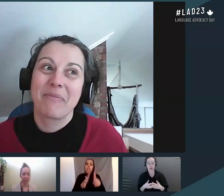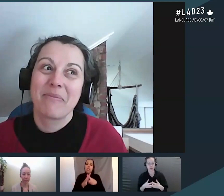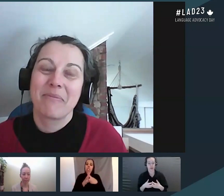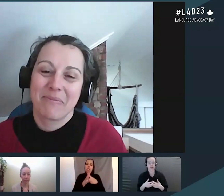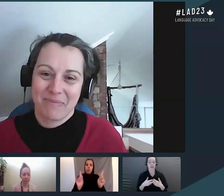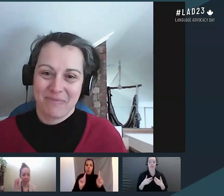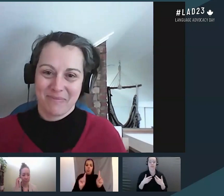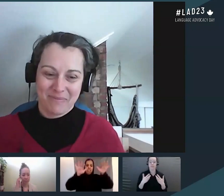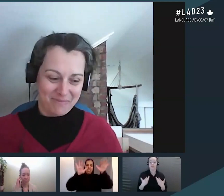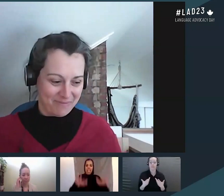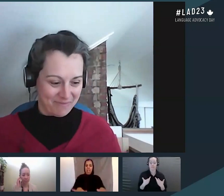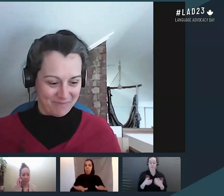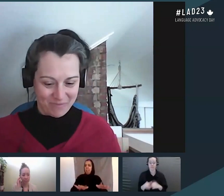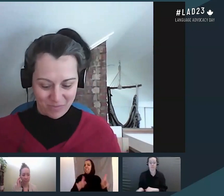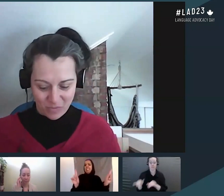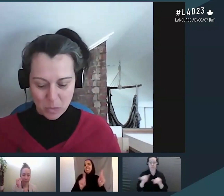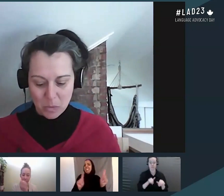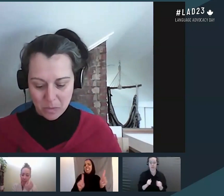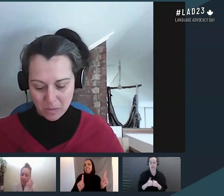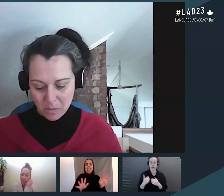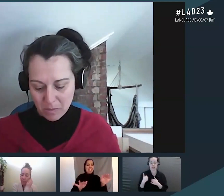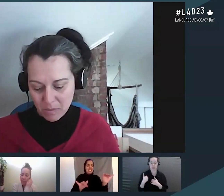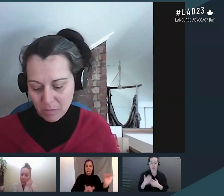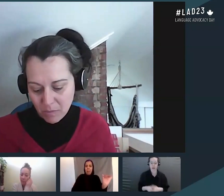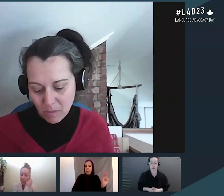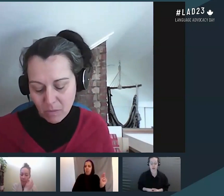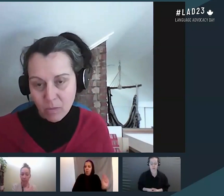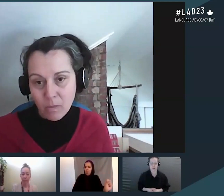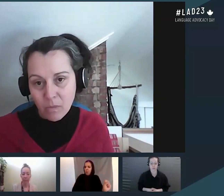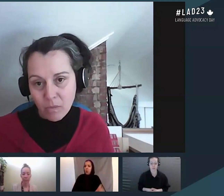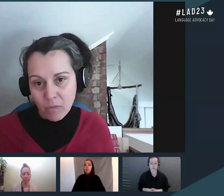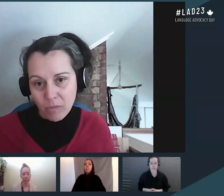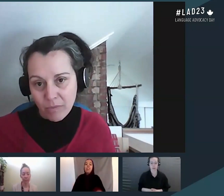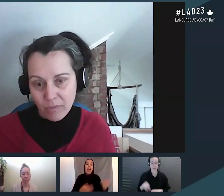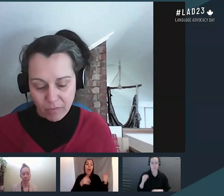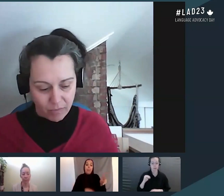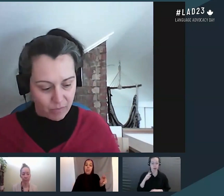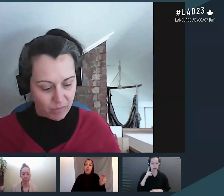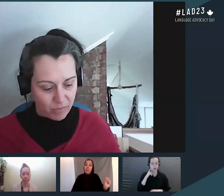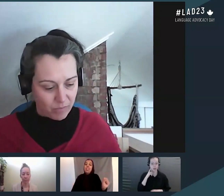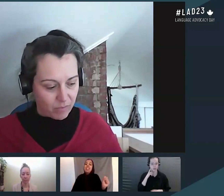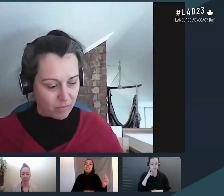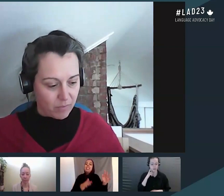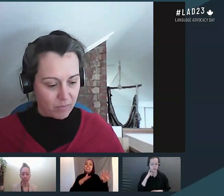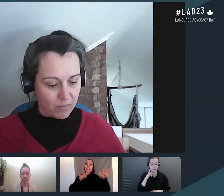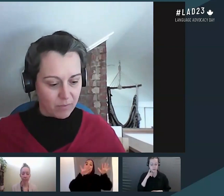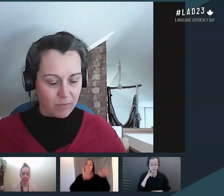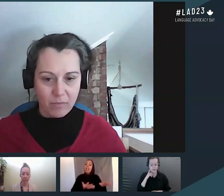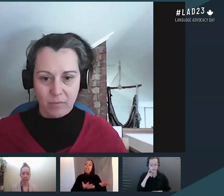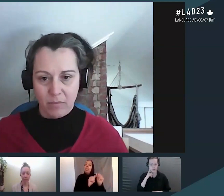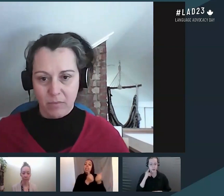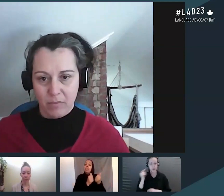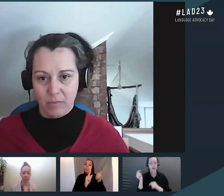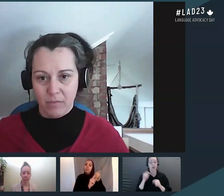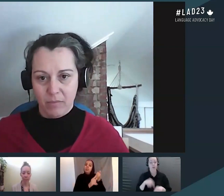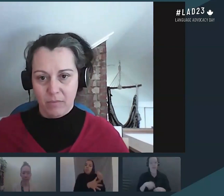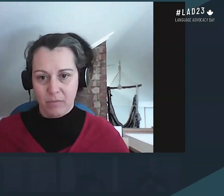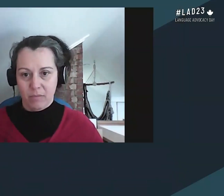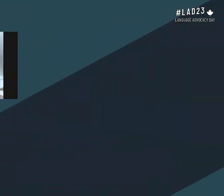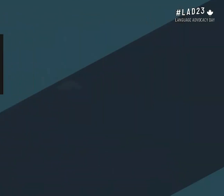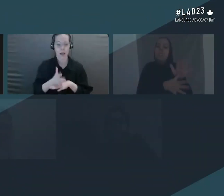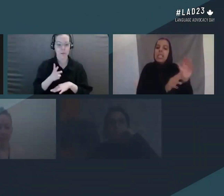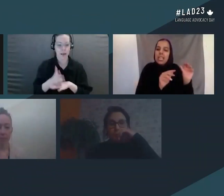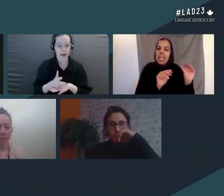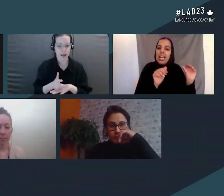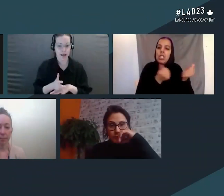Il y a des agences qui sont des chefs de file qui font la promotion de l'accès aux langues,